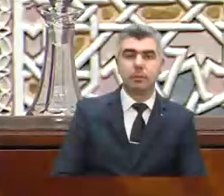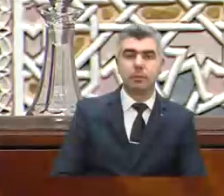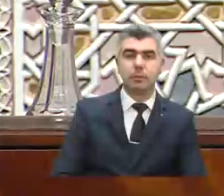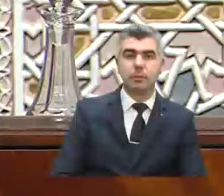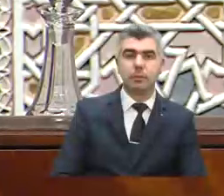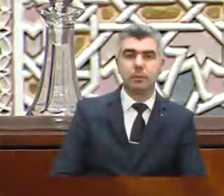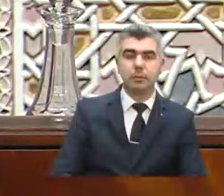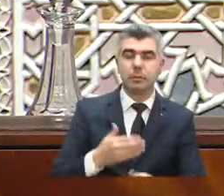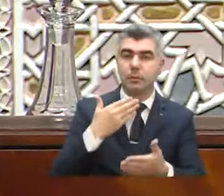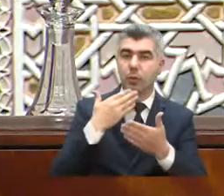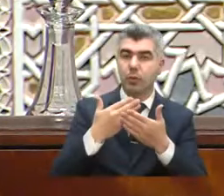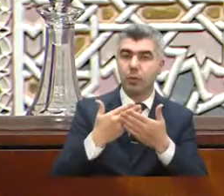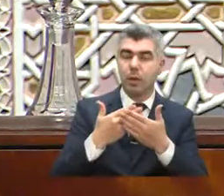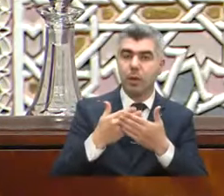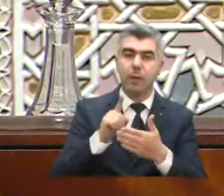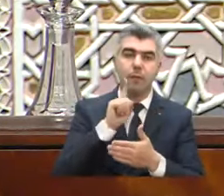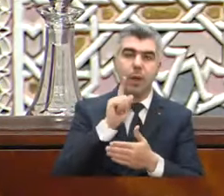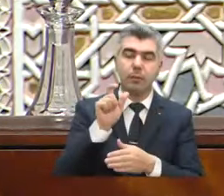شكرا سيدة النائبة